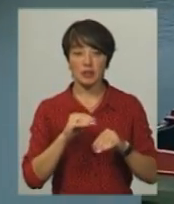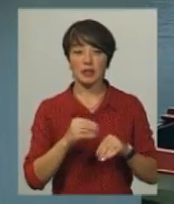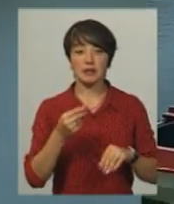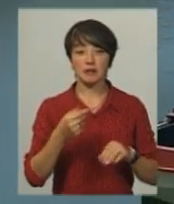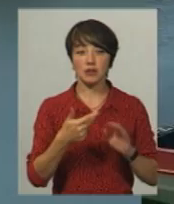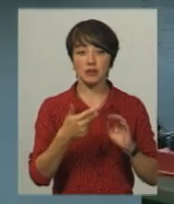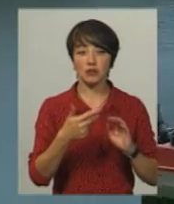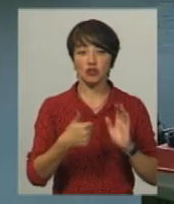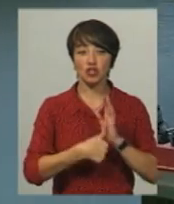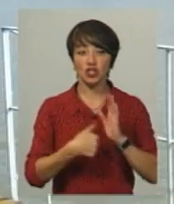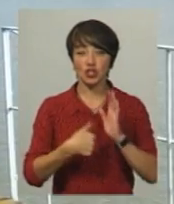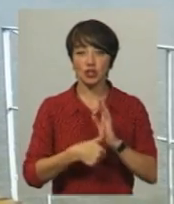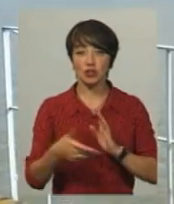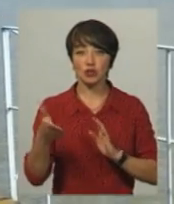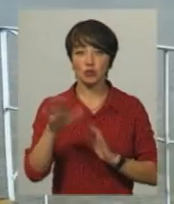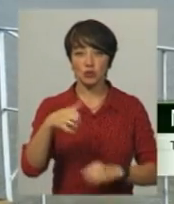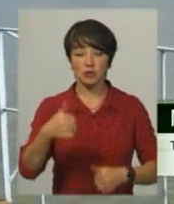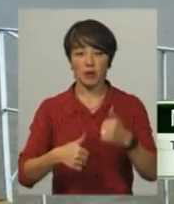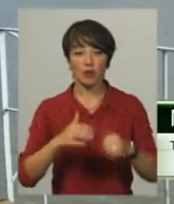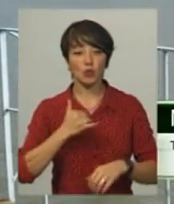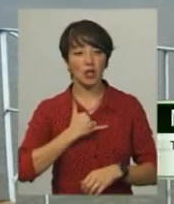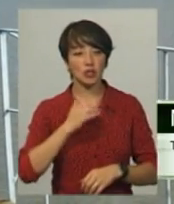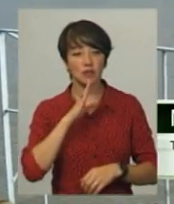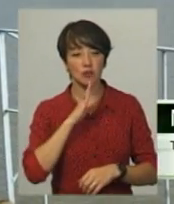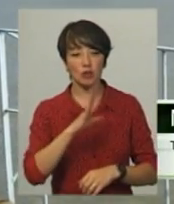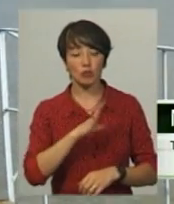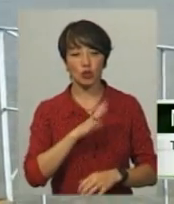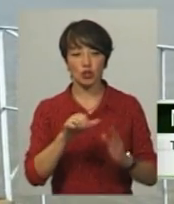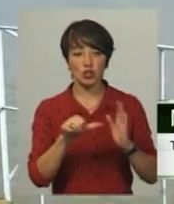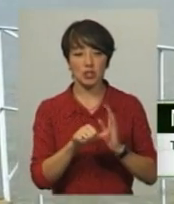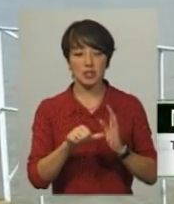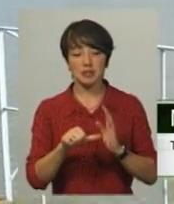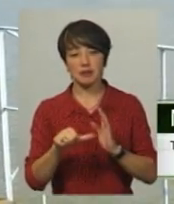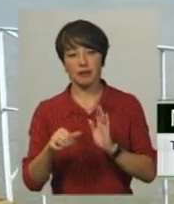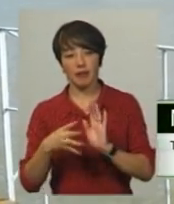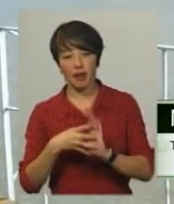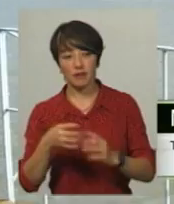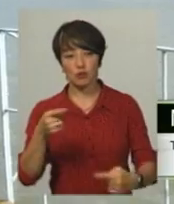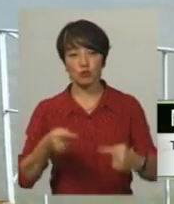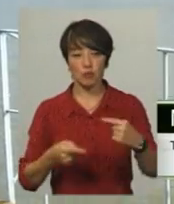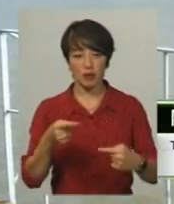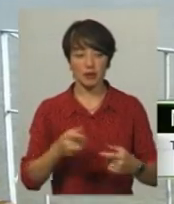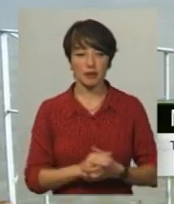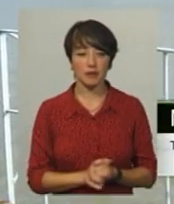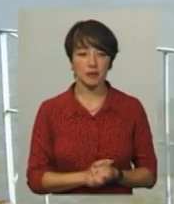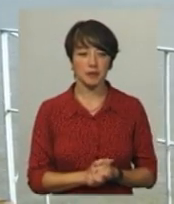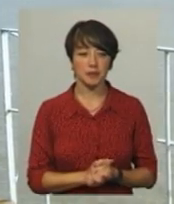заїздів, каже Микола Кушта. У наших дівчат було 6-9 суперників, ну лод, виходить.